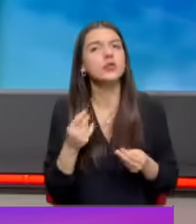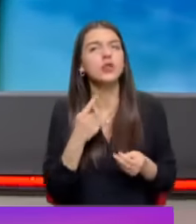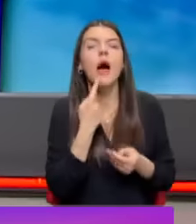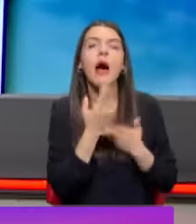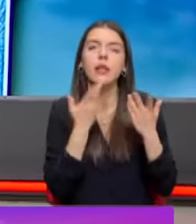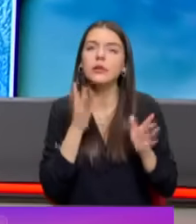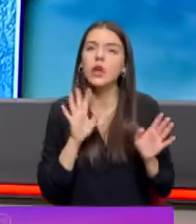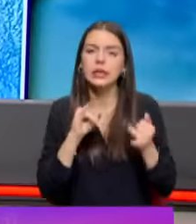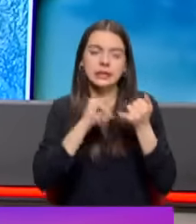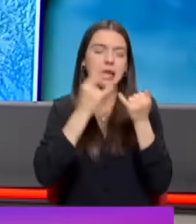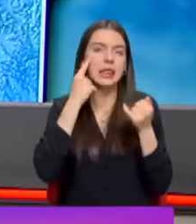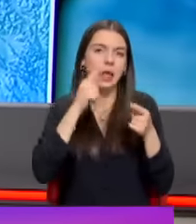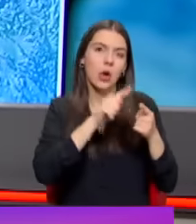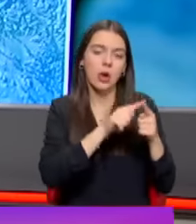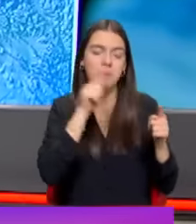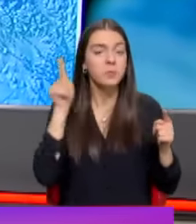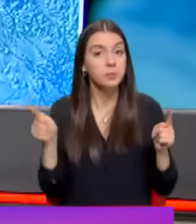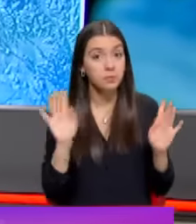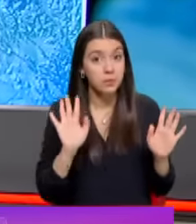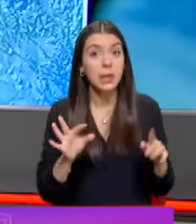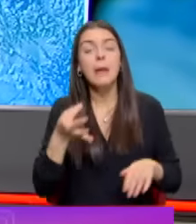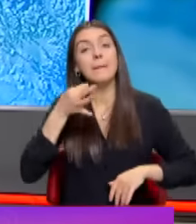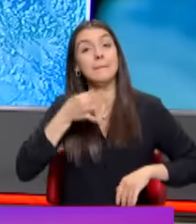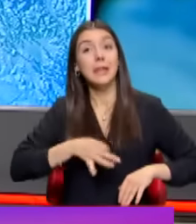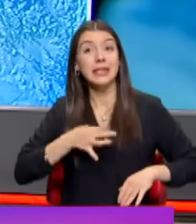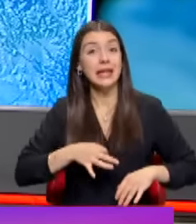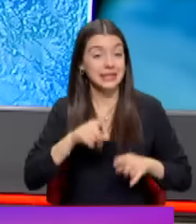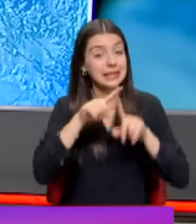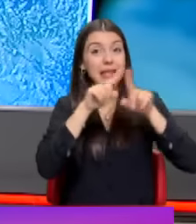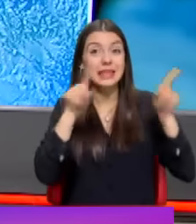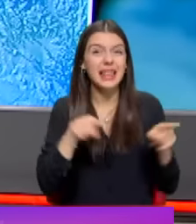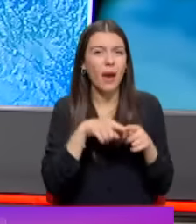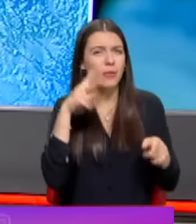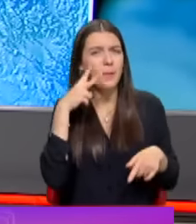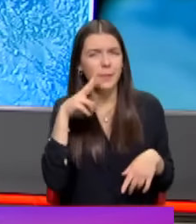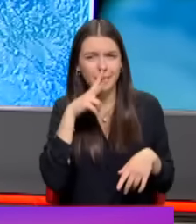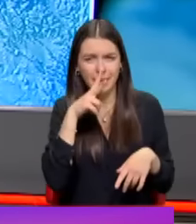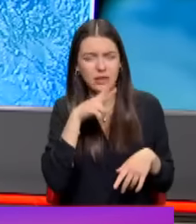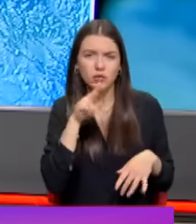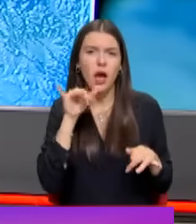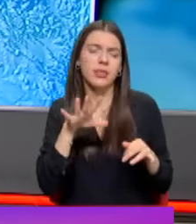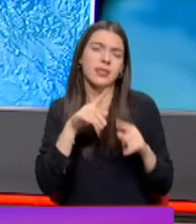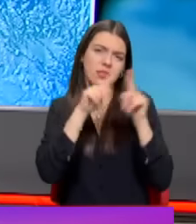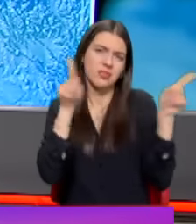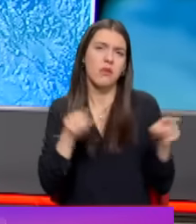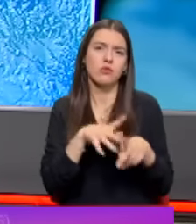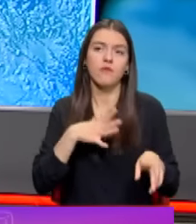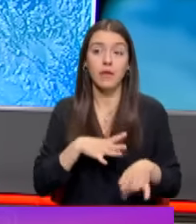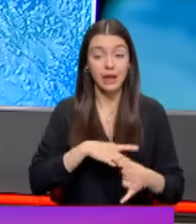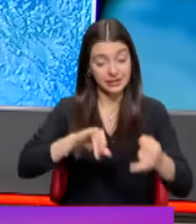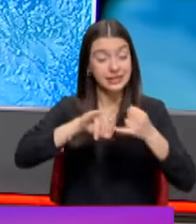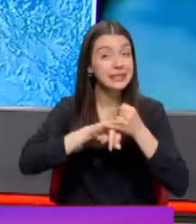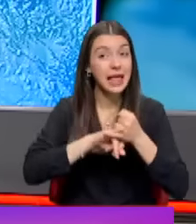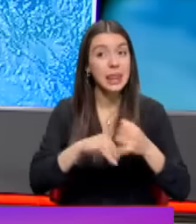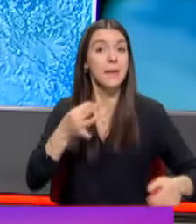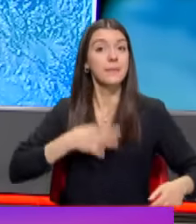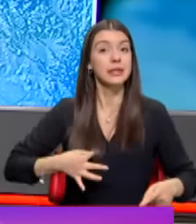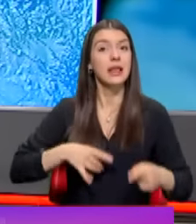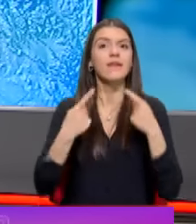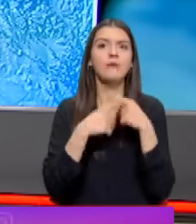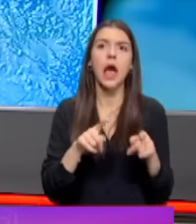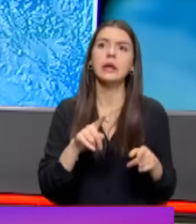günü itibariyle. Yine aslında pazartesinin tablosuna benzer bir tablo var. Salının pazartesiden farkı